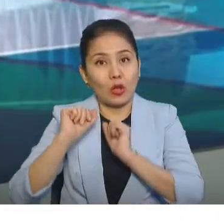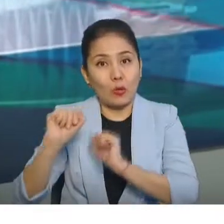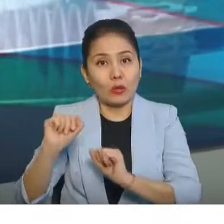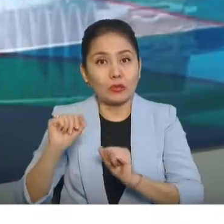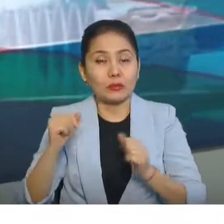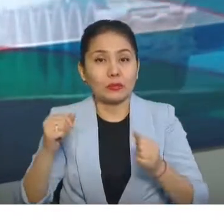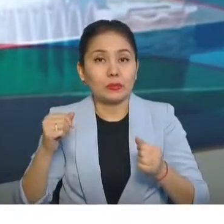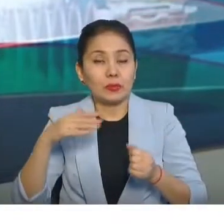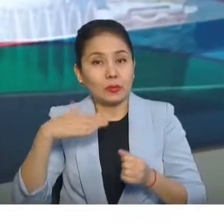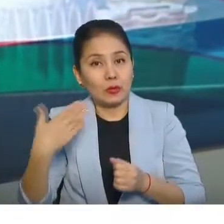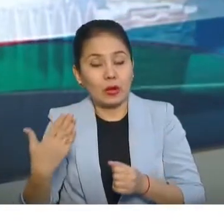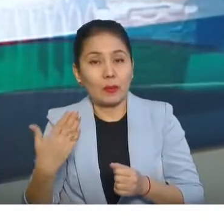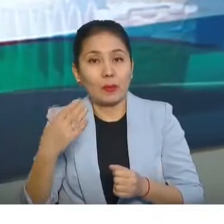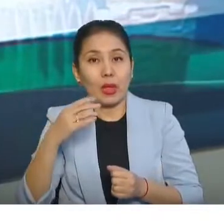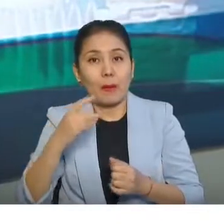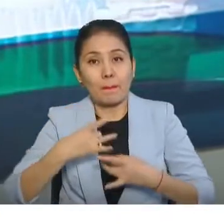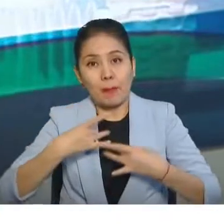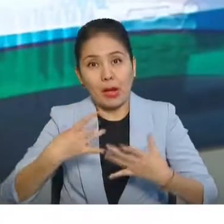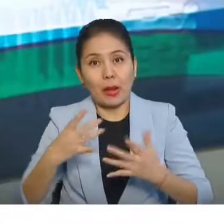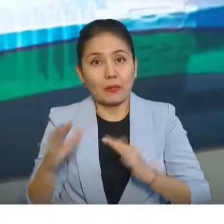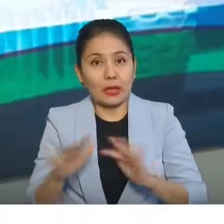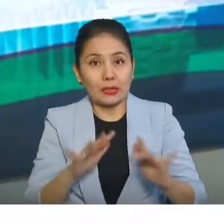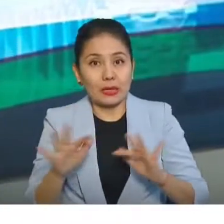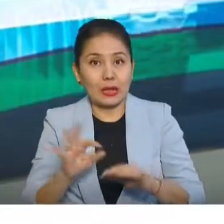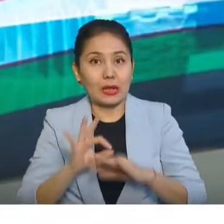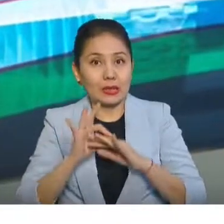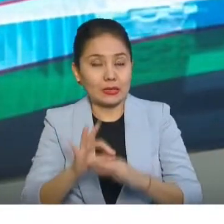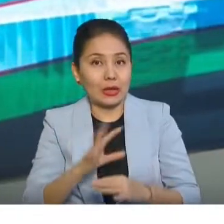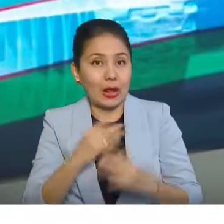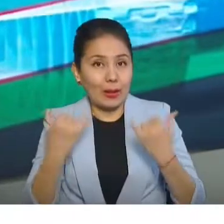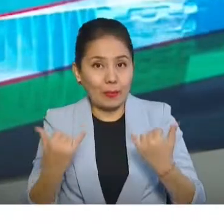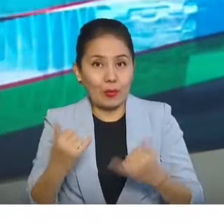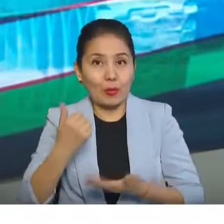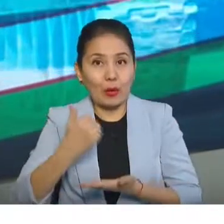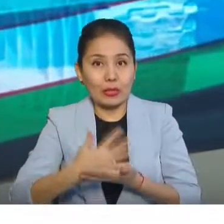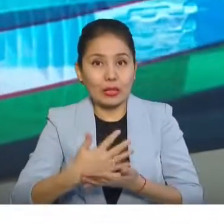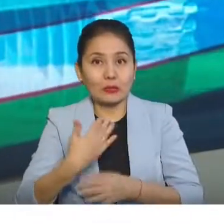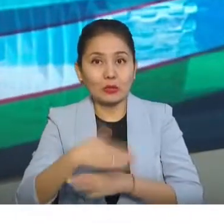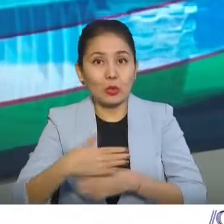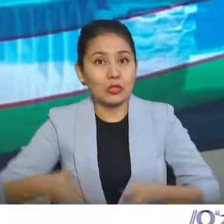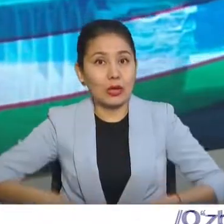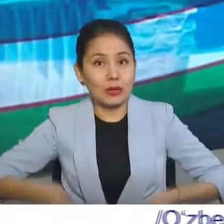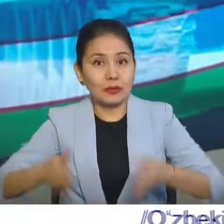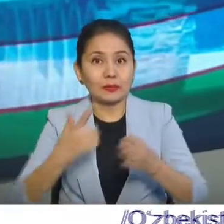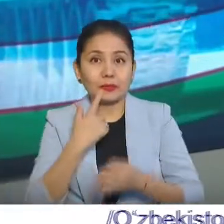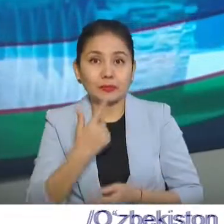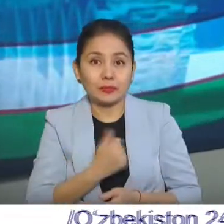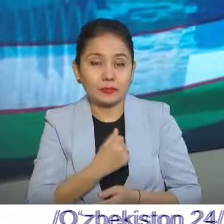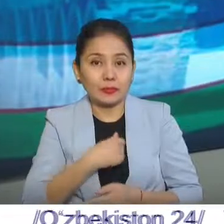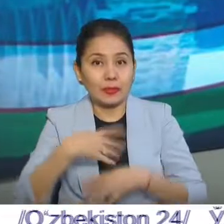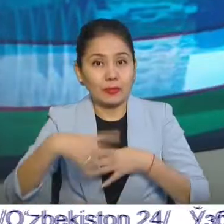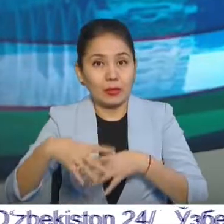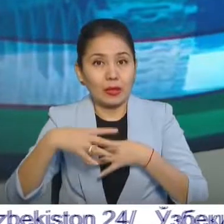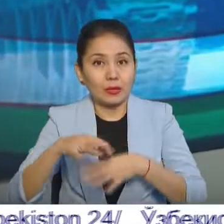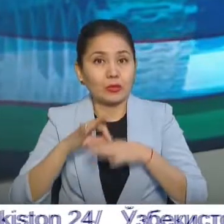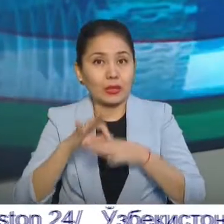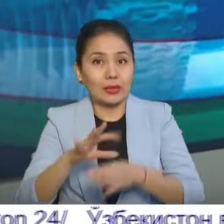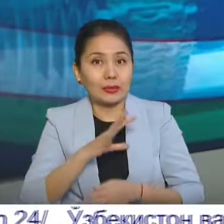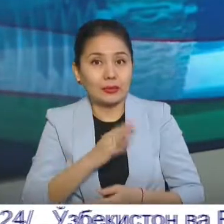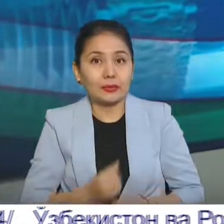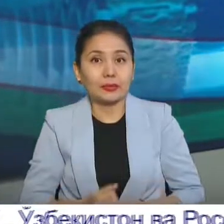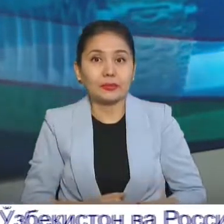билан республикамиз бўйлаб байрам тантаналари ташкил этилмоқда. Бугун пойтахтимиз кўчаларида ҳарбий ватанпарварлик паради ўтказилди.